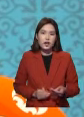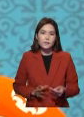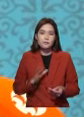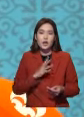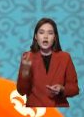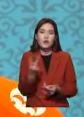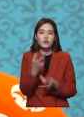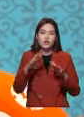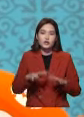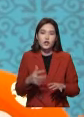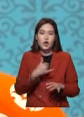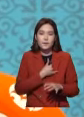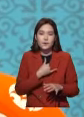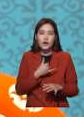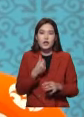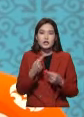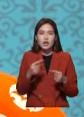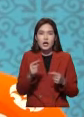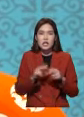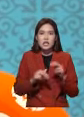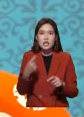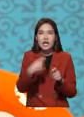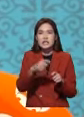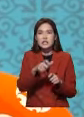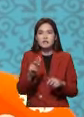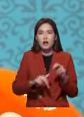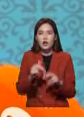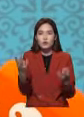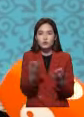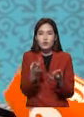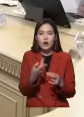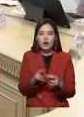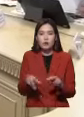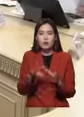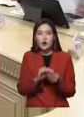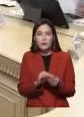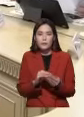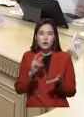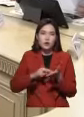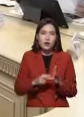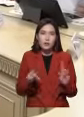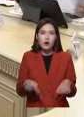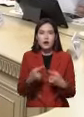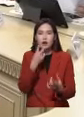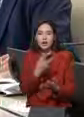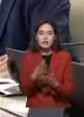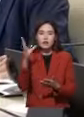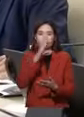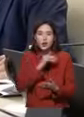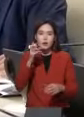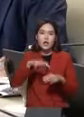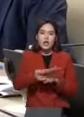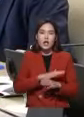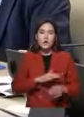Екіншіден, бізге бірге сорт шығаруымыз керек, бірге гибрид шығаруымыз керек. Бұл да үлкен мүмкіншілік бар. Қазақстан мен Ресейдің 19-шы өңіраралық